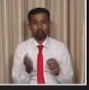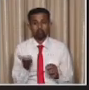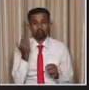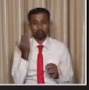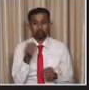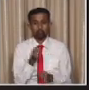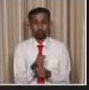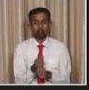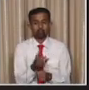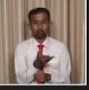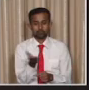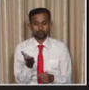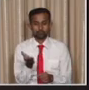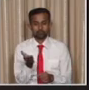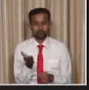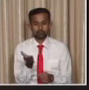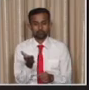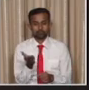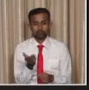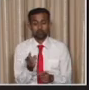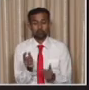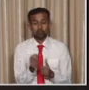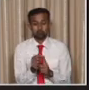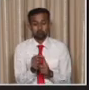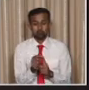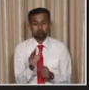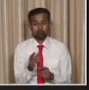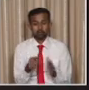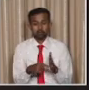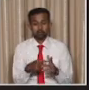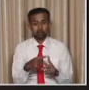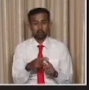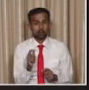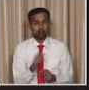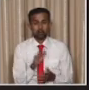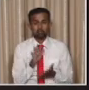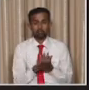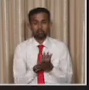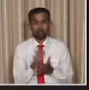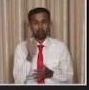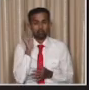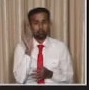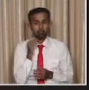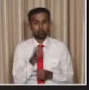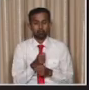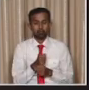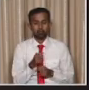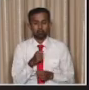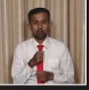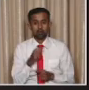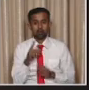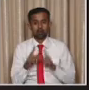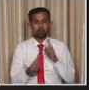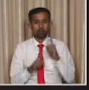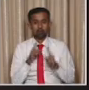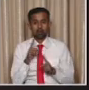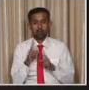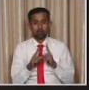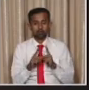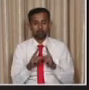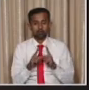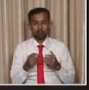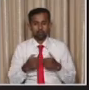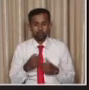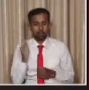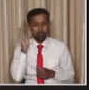මේ ආණ්ඩුව ඒ දුප්පතුන්ගෙන් බදු ගහලා සන්තෝෂ වෙන ආණ්ඩුවක් සහ පම්පෝරි කතා ටිකක් තමයි